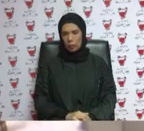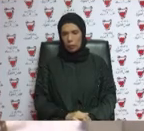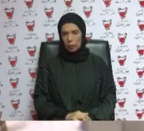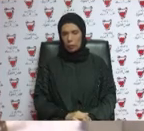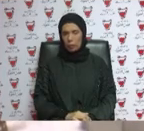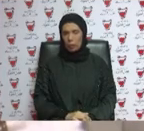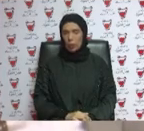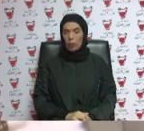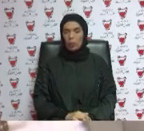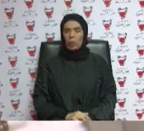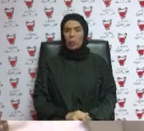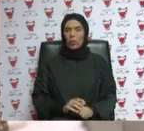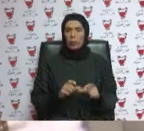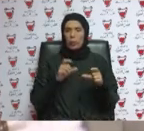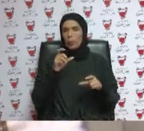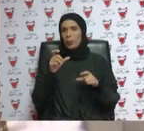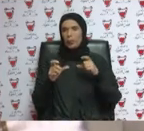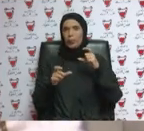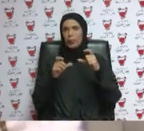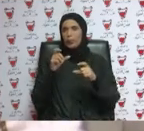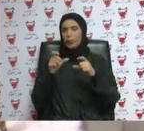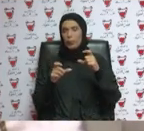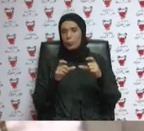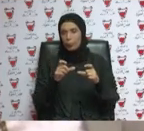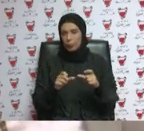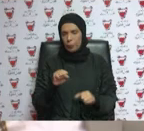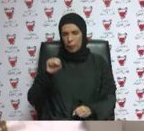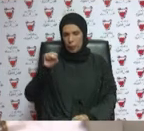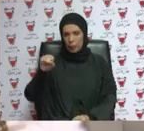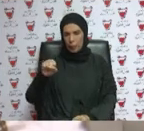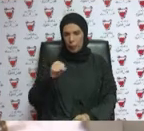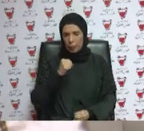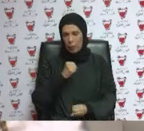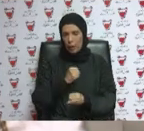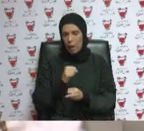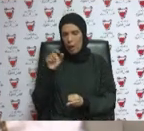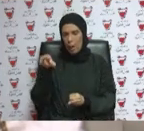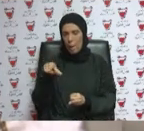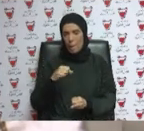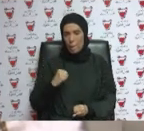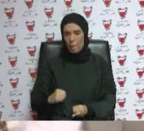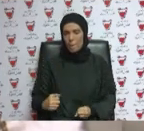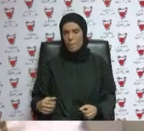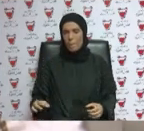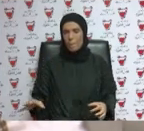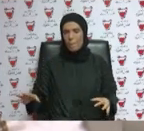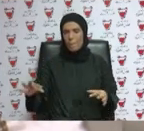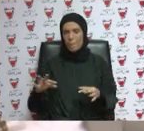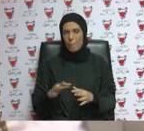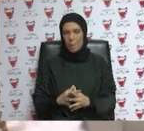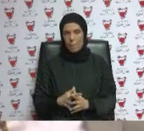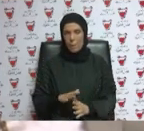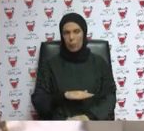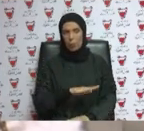حرفية بمتابعة كل الأمور التي تخص العامل البحريني، وذلك بالتنسيق مع